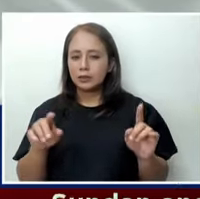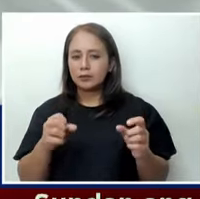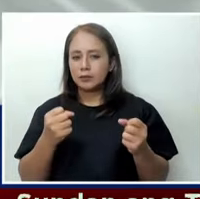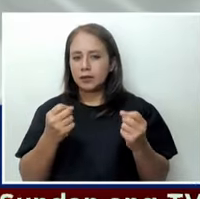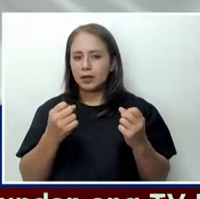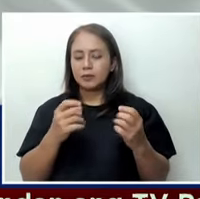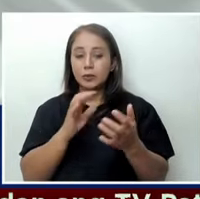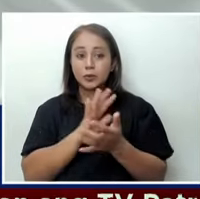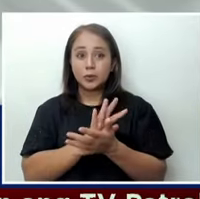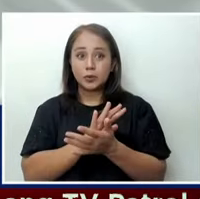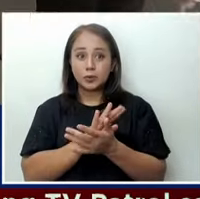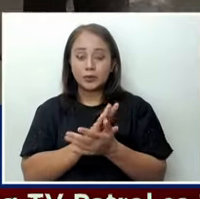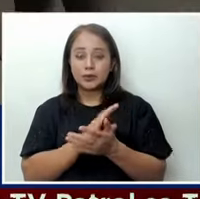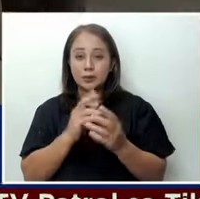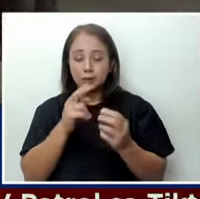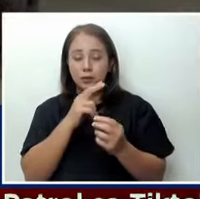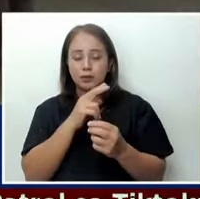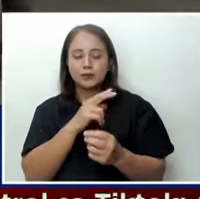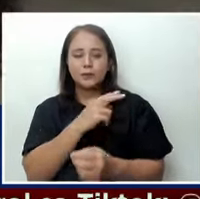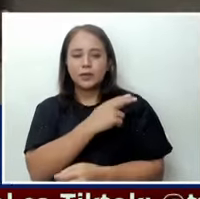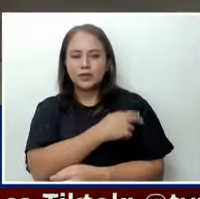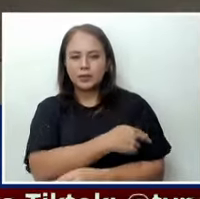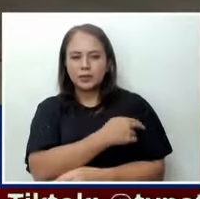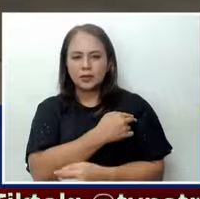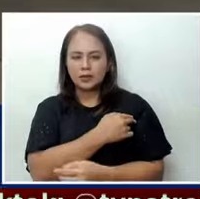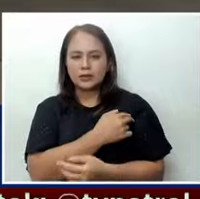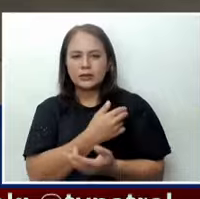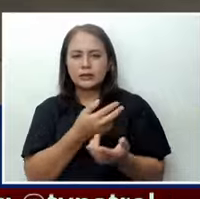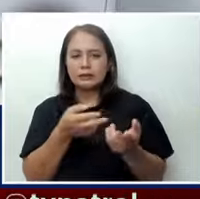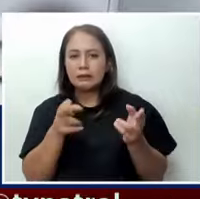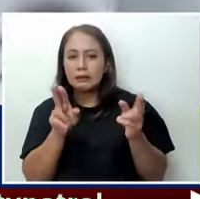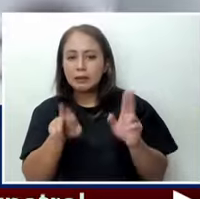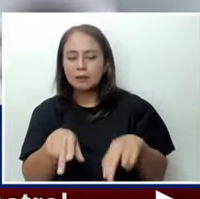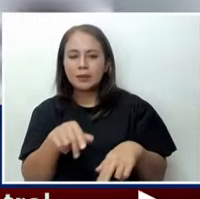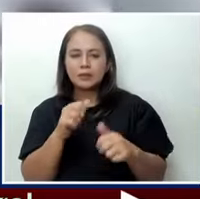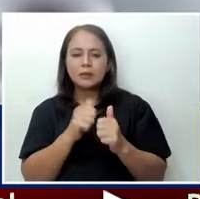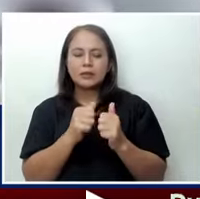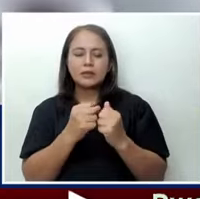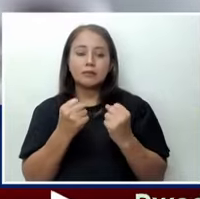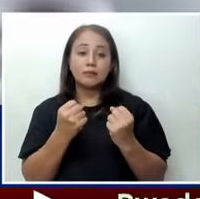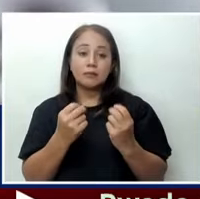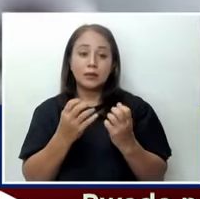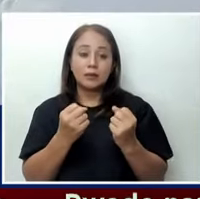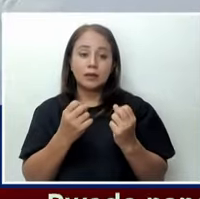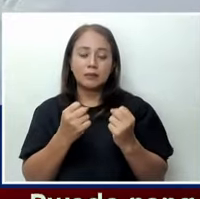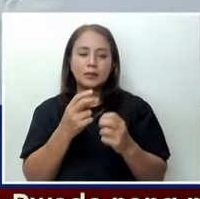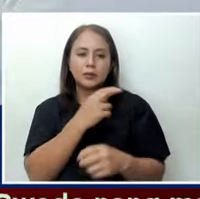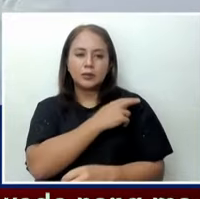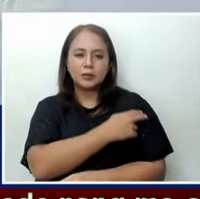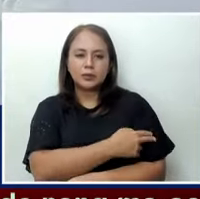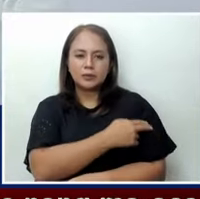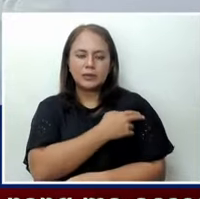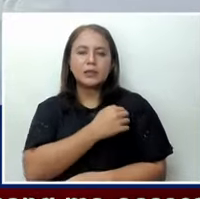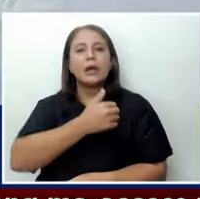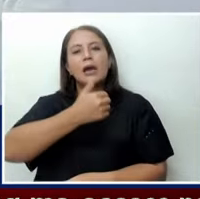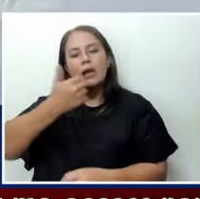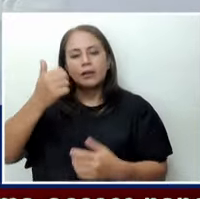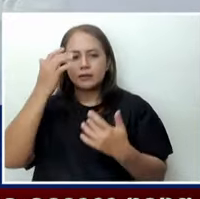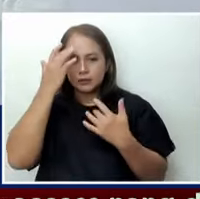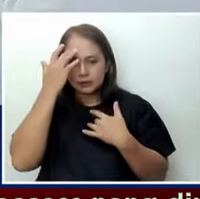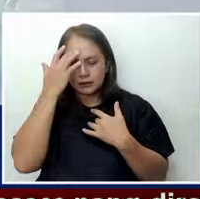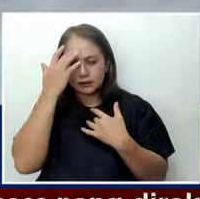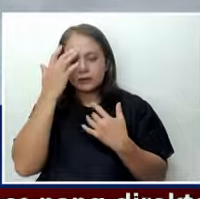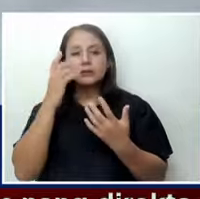COVID admission ay coincidental lamang. Ibig sabihin, maraming pasyente umano ang na-ospital dahil sa ibang sakit o kondisyon